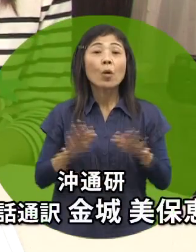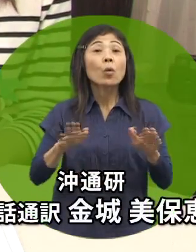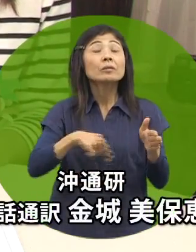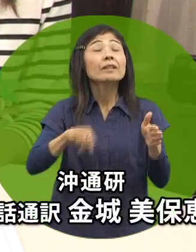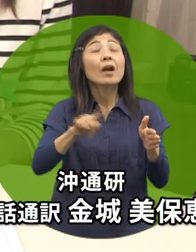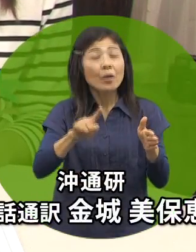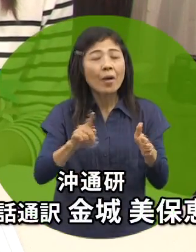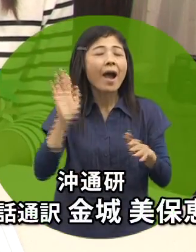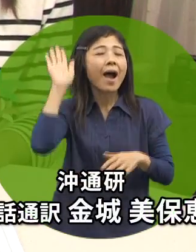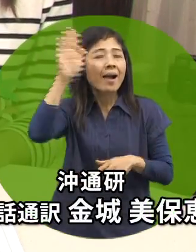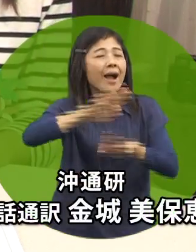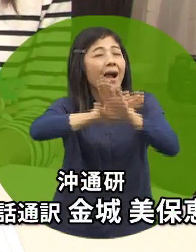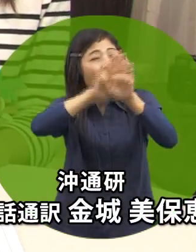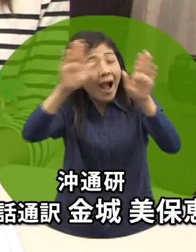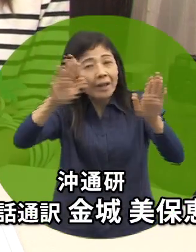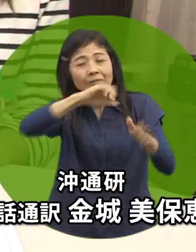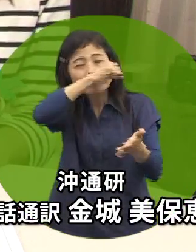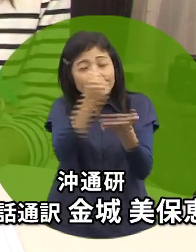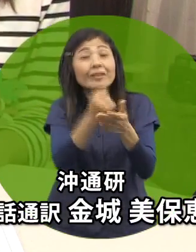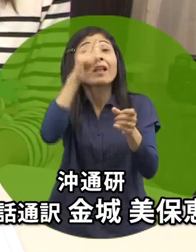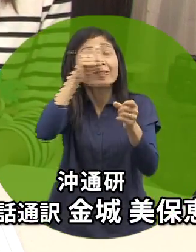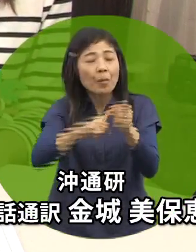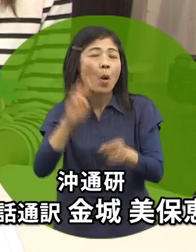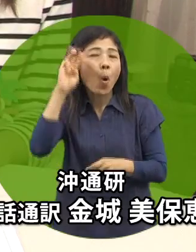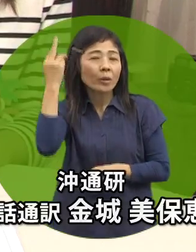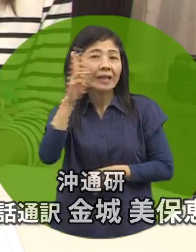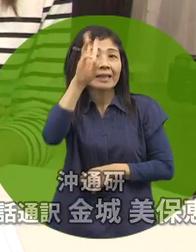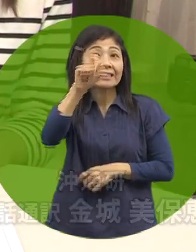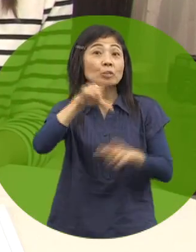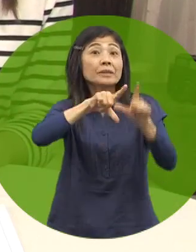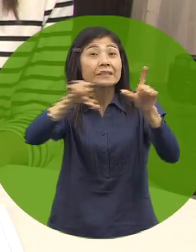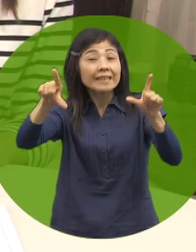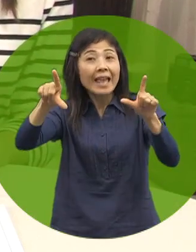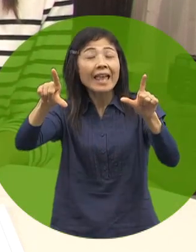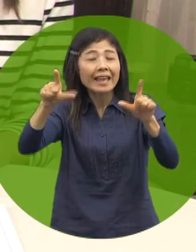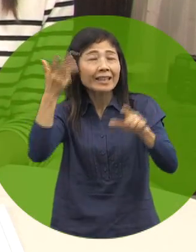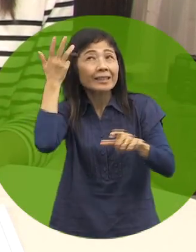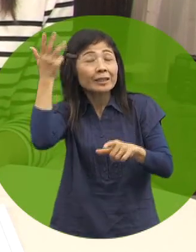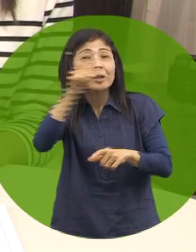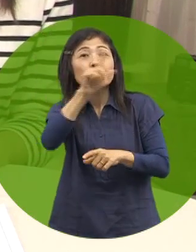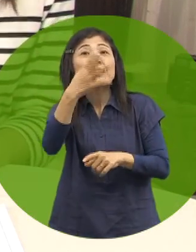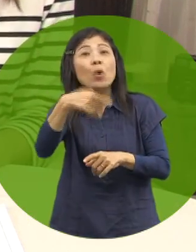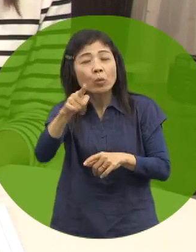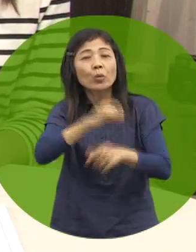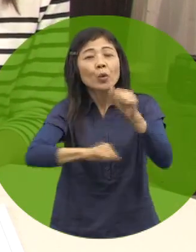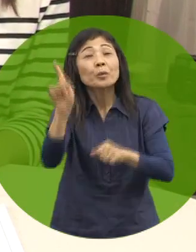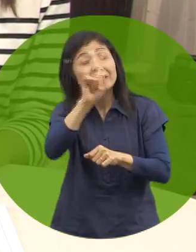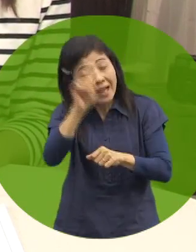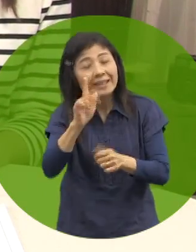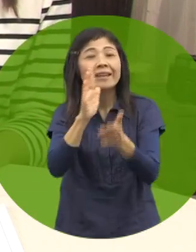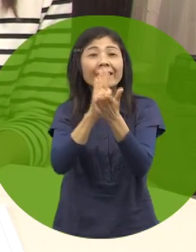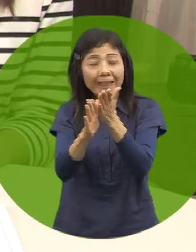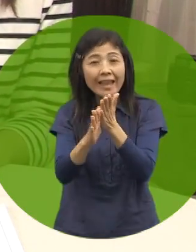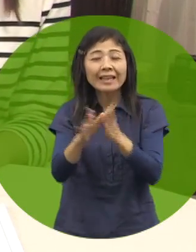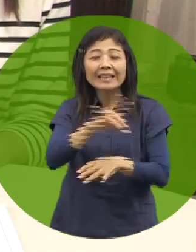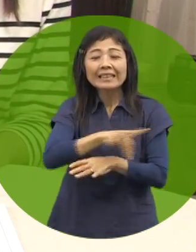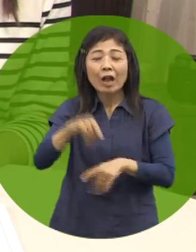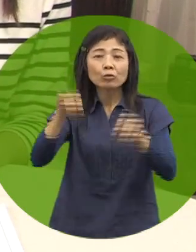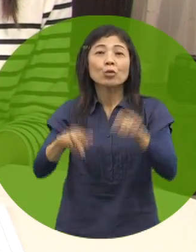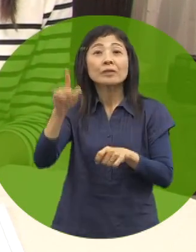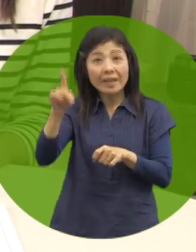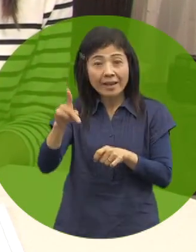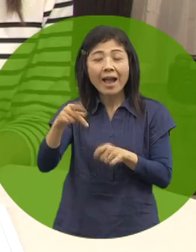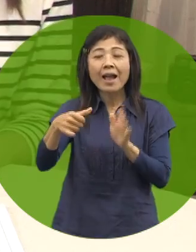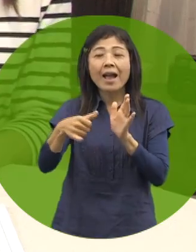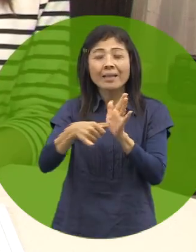今週は明るい未来の実現に向けた沖縄21世紀ビジョンの取り組みについて県企画調整課の下地さん